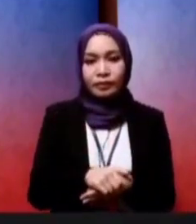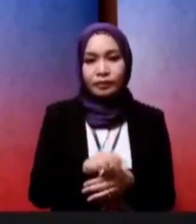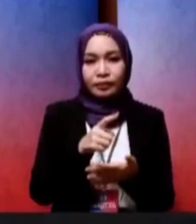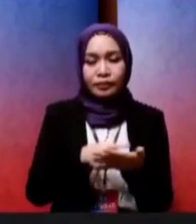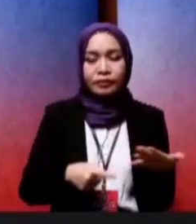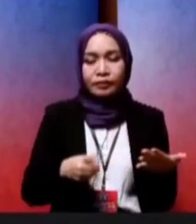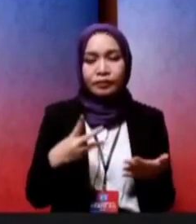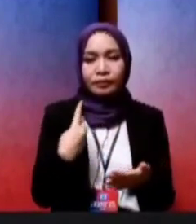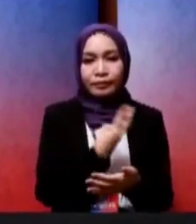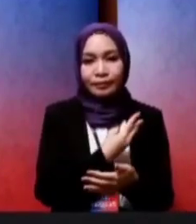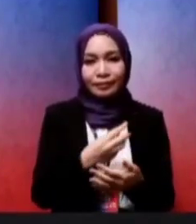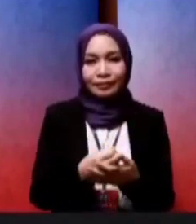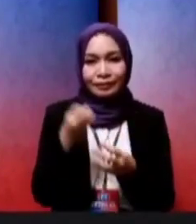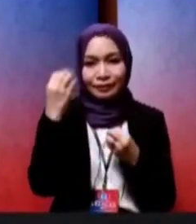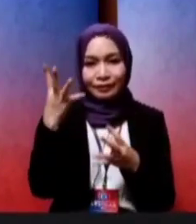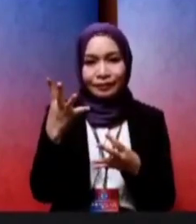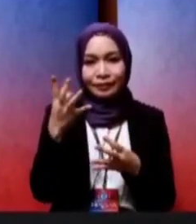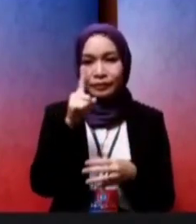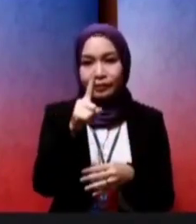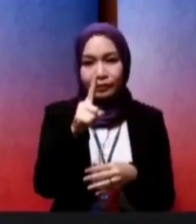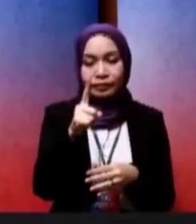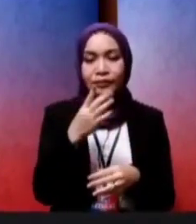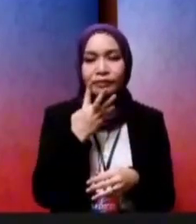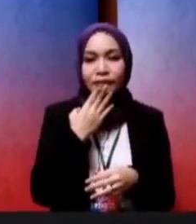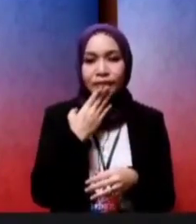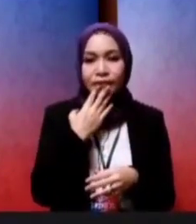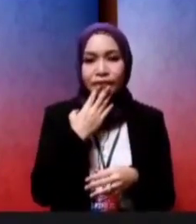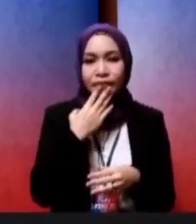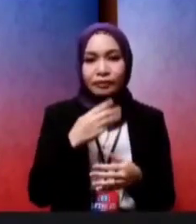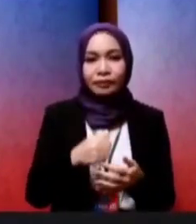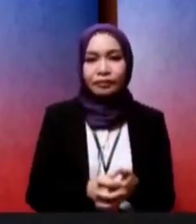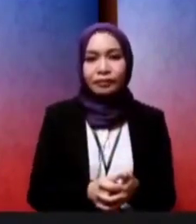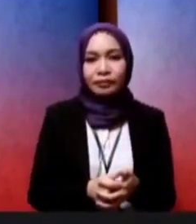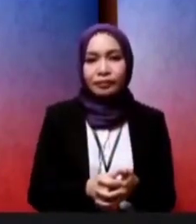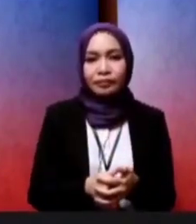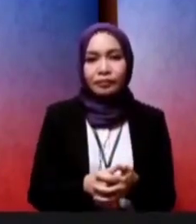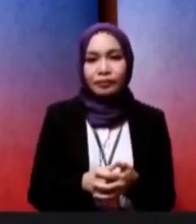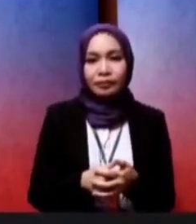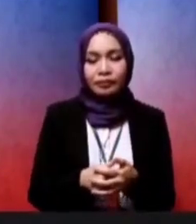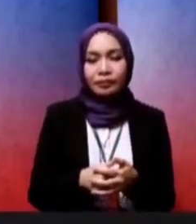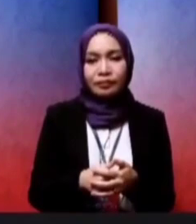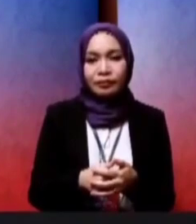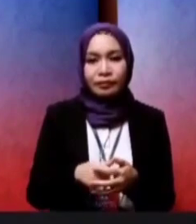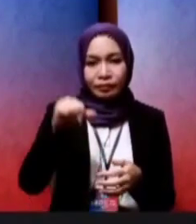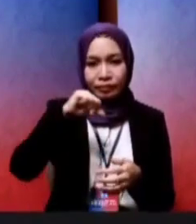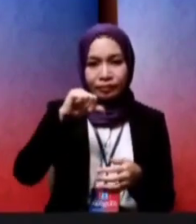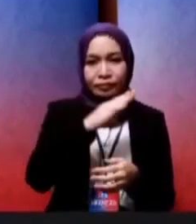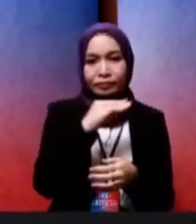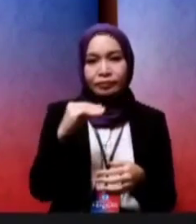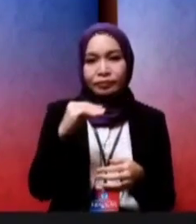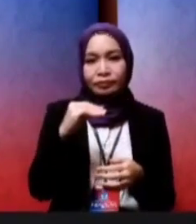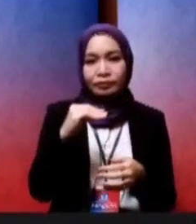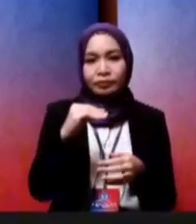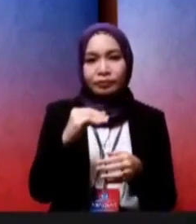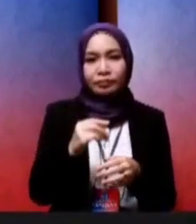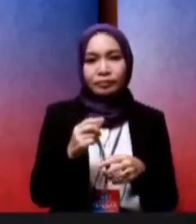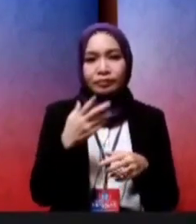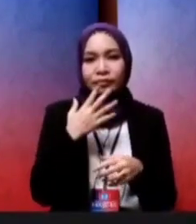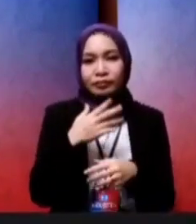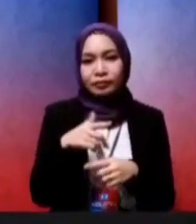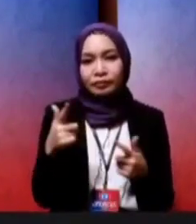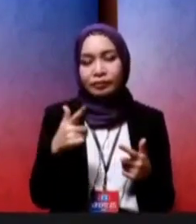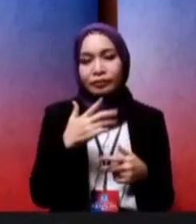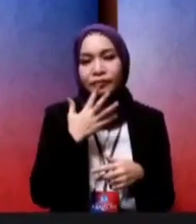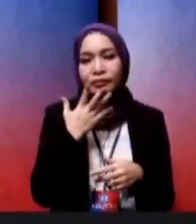the and the other Superior dalam khutbah terakhir junjungan besar